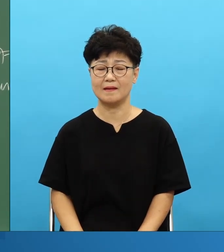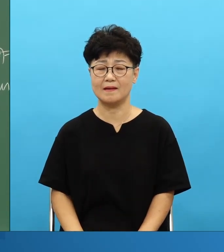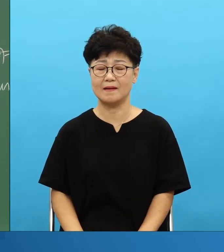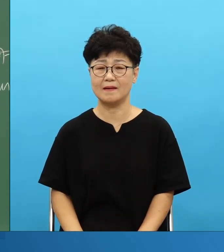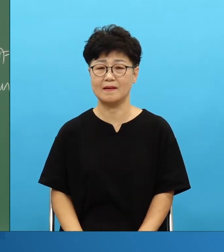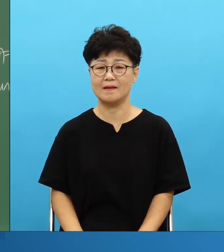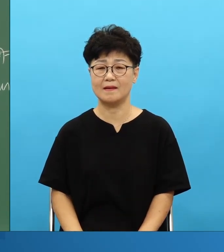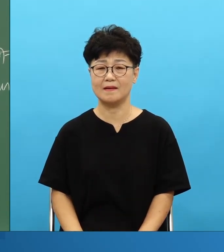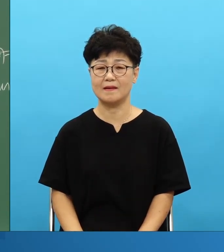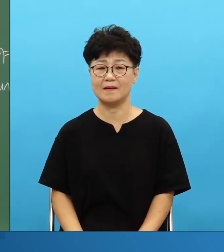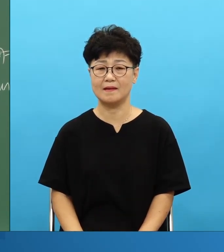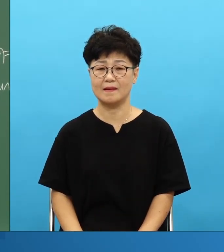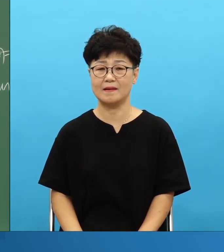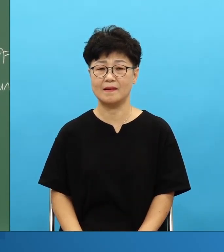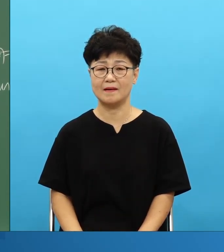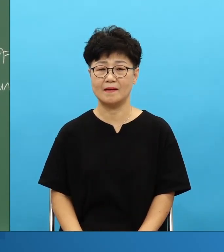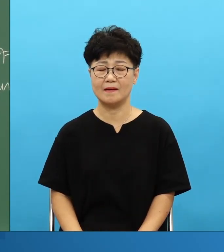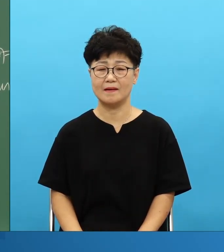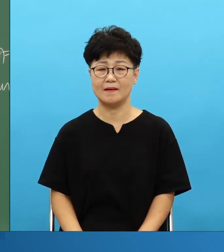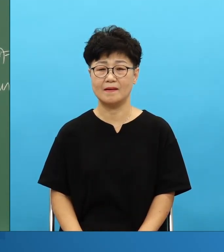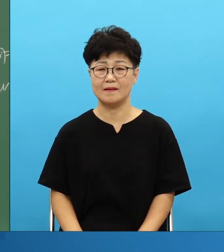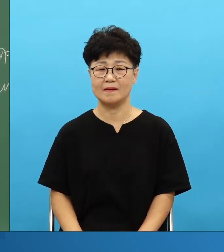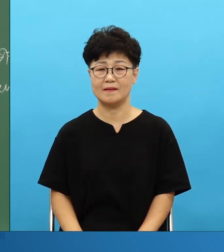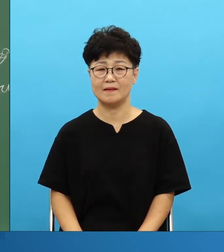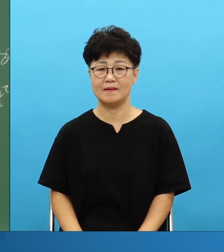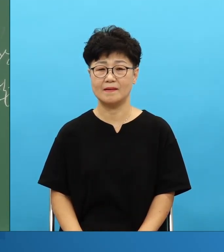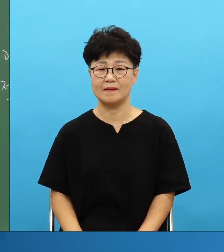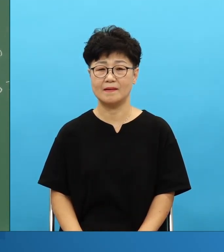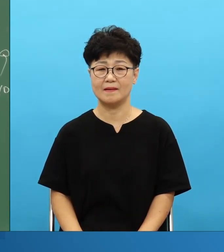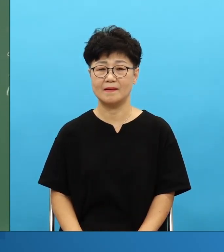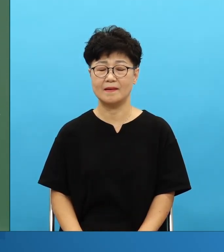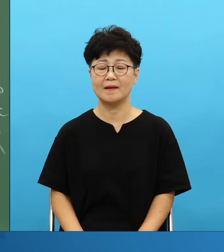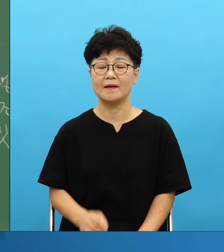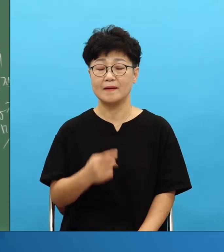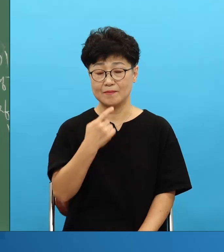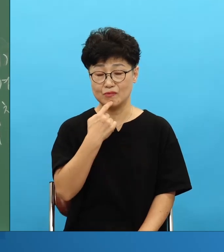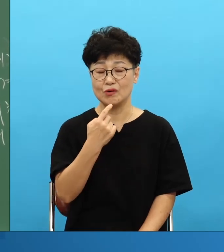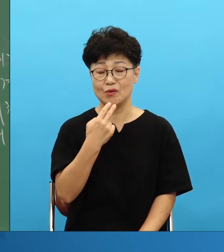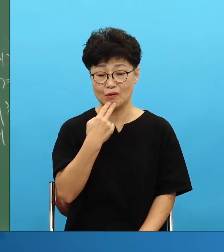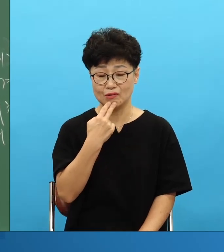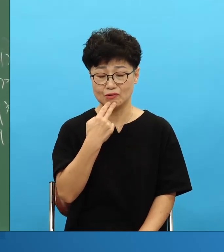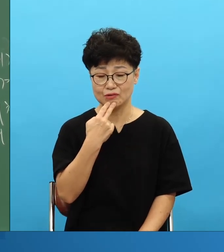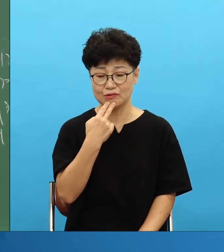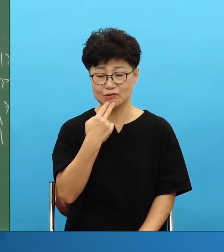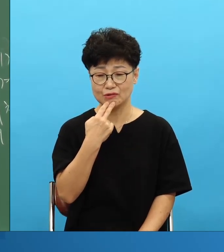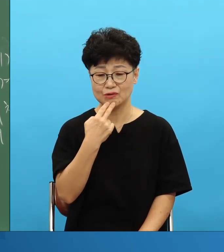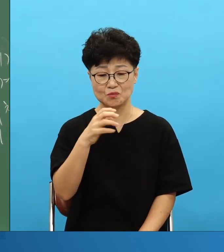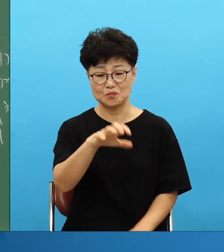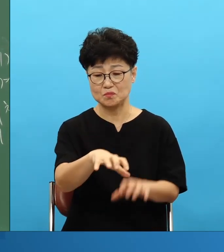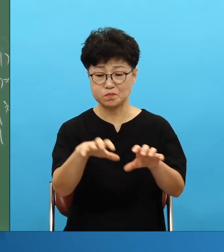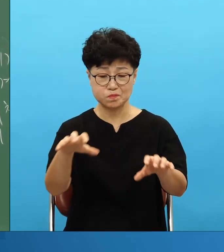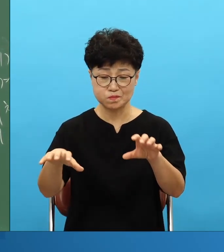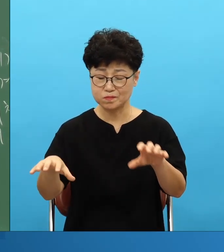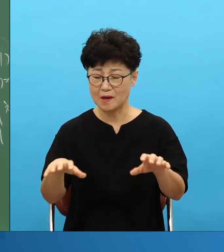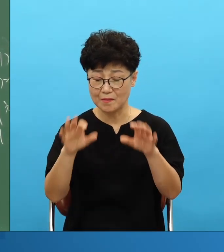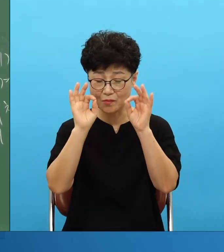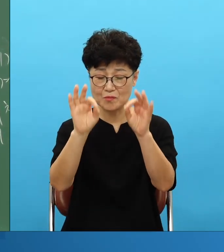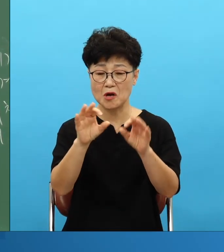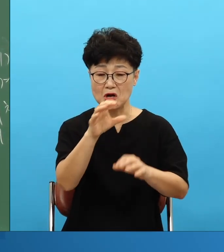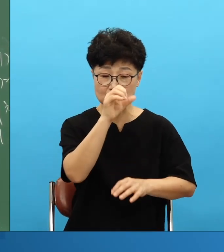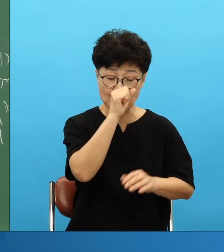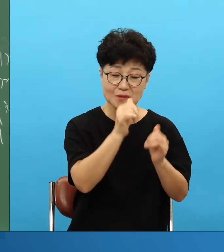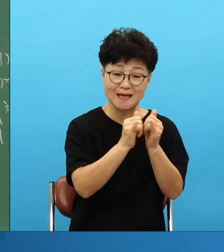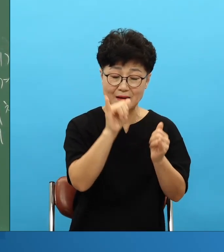뭐 주위의 사람 뭐 다 좋은 사람 다 있지만은 엉뚱한 거 너무 많이 갖고 오거든요. And there's a lot of